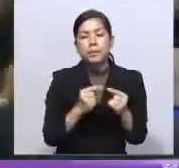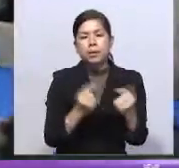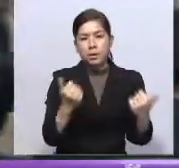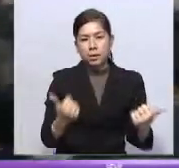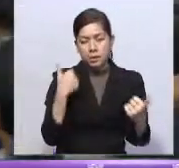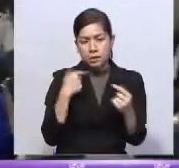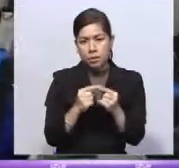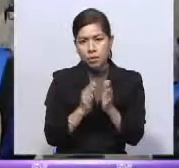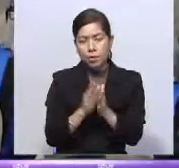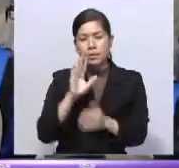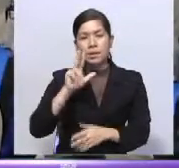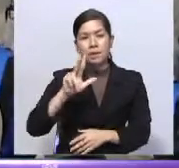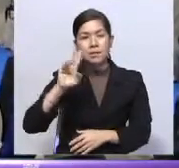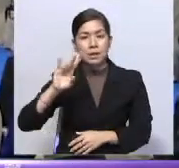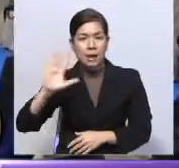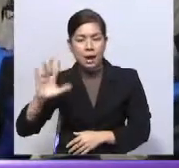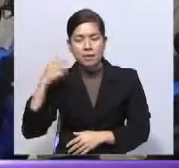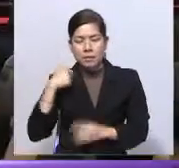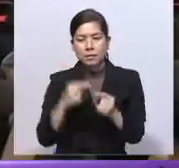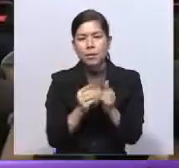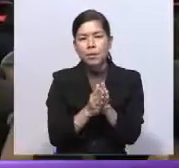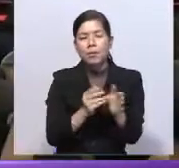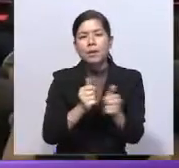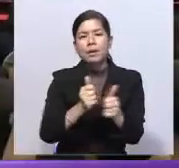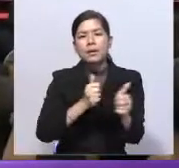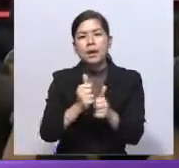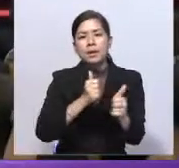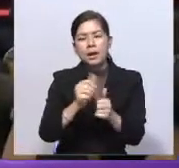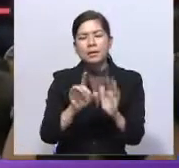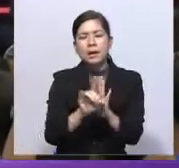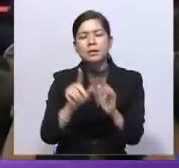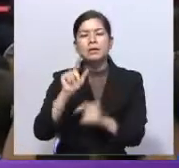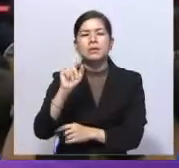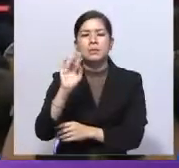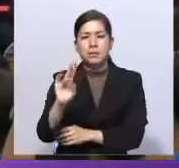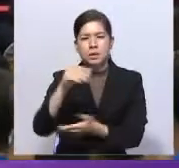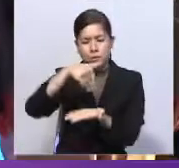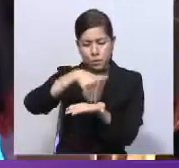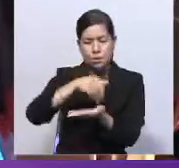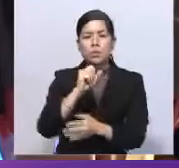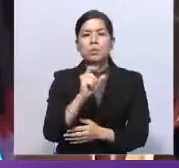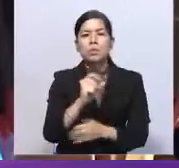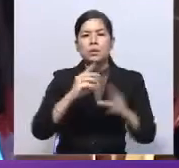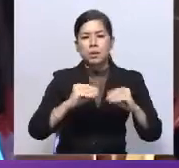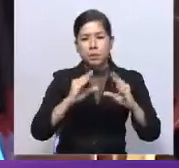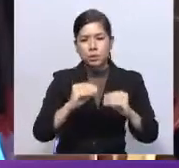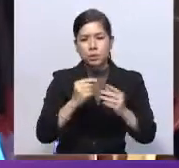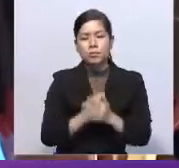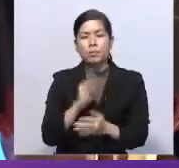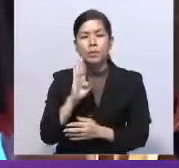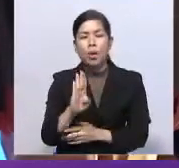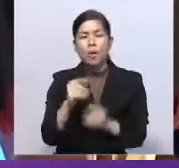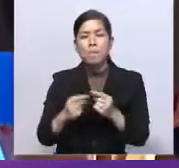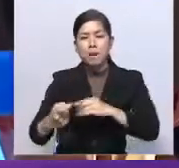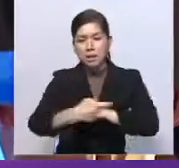นี่ย375คนด้วยกันเข้าร่วมการแข่งขันฝีมือแรงงานแห่งชาติครั้งที่27นะคะที่ศูนย์นิทรรศการและการประชุมไบเทค